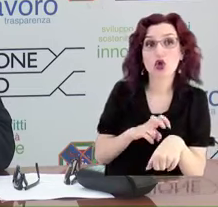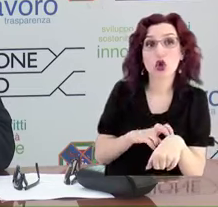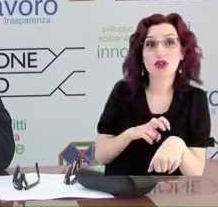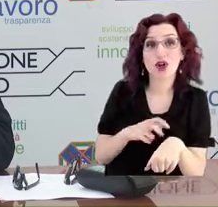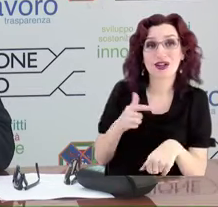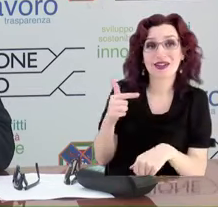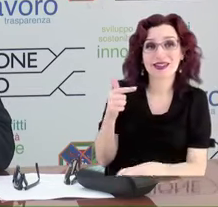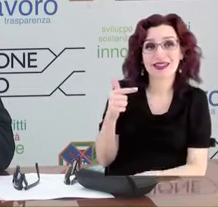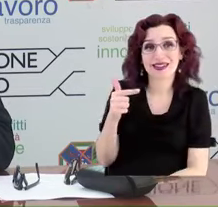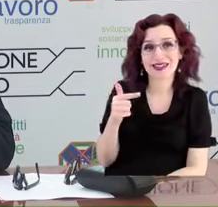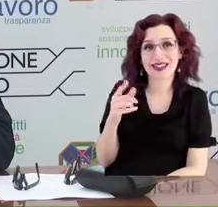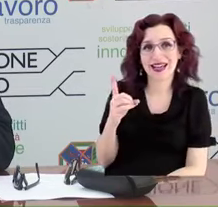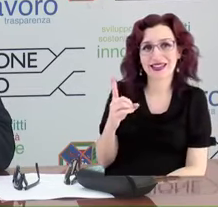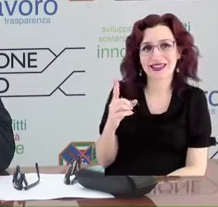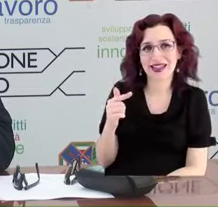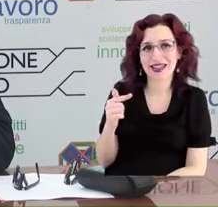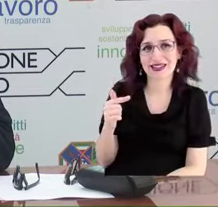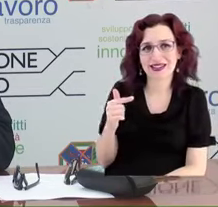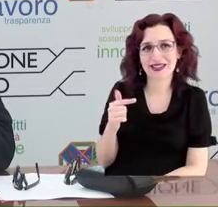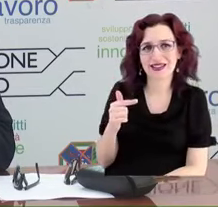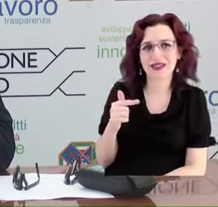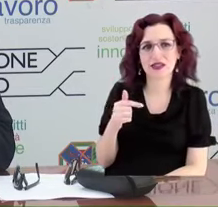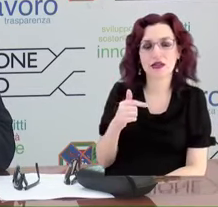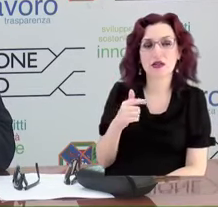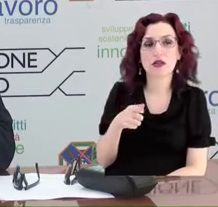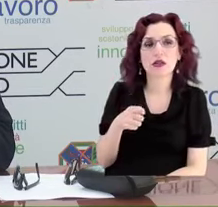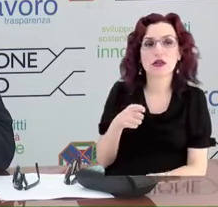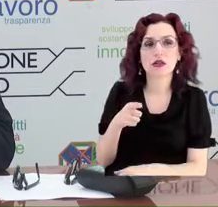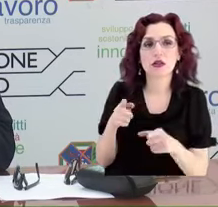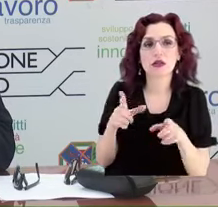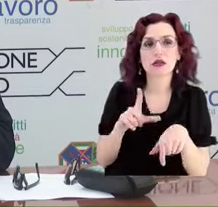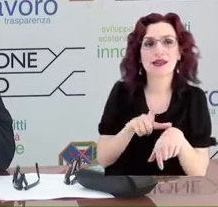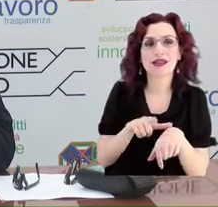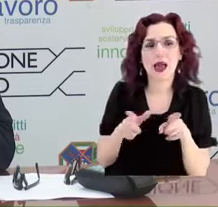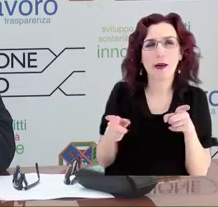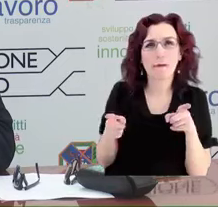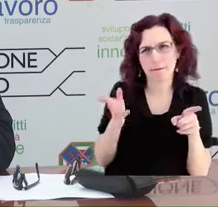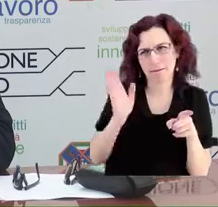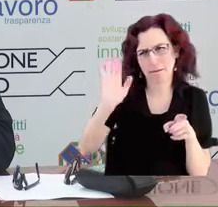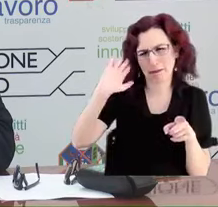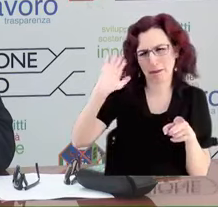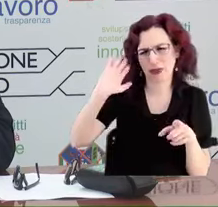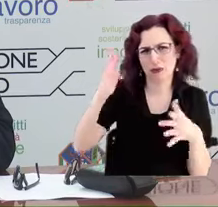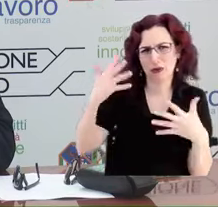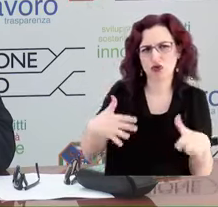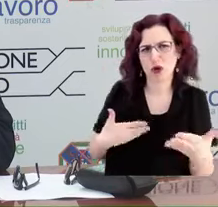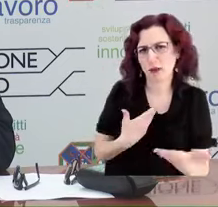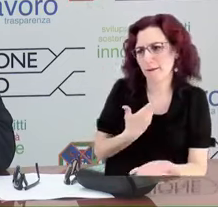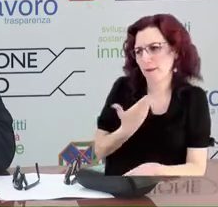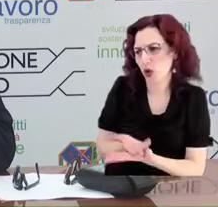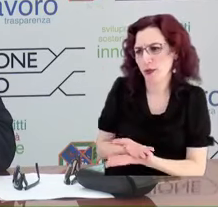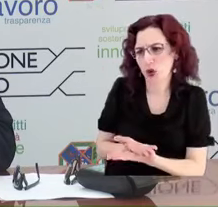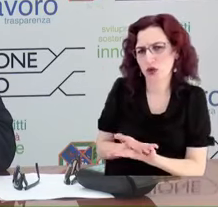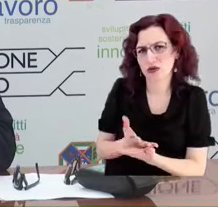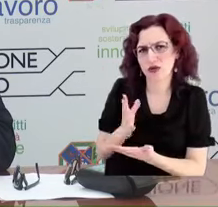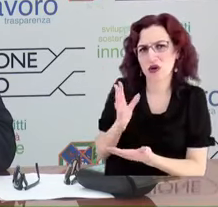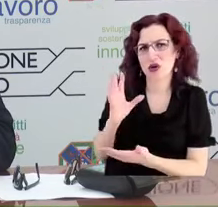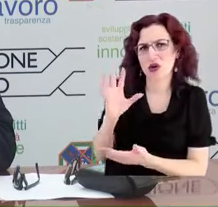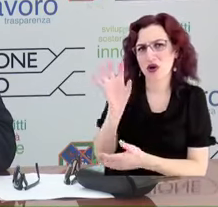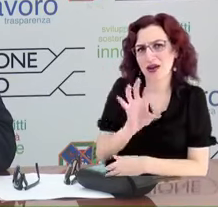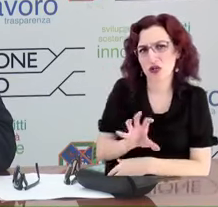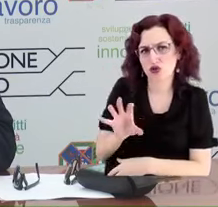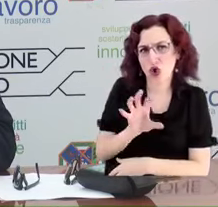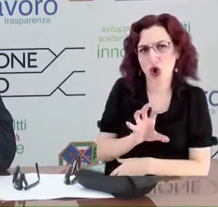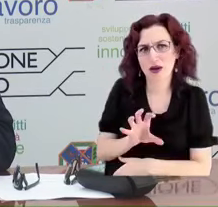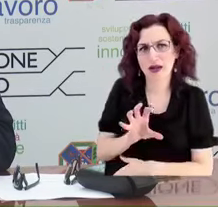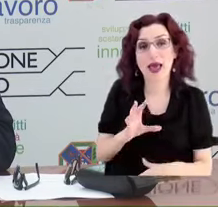sospetti diciamo aveva posto alla regione l'ente bilaterale il suo complesso di porre con